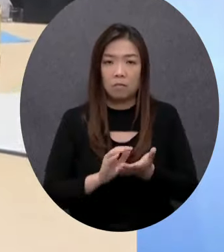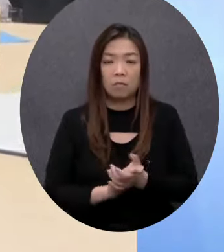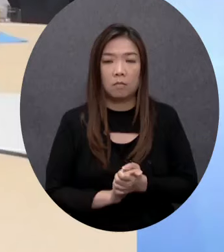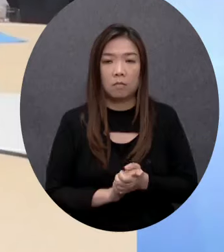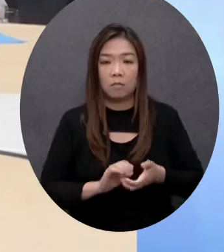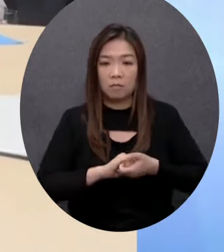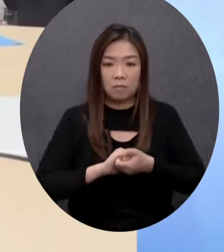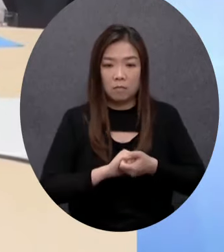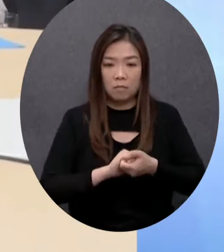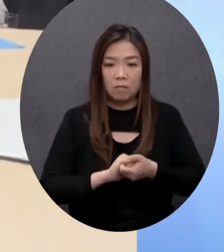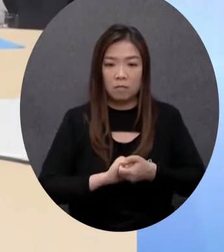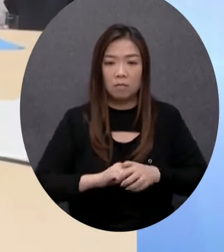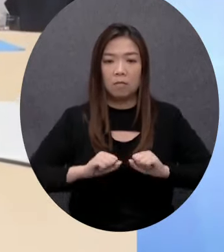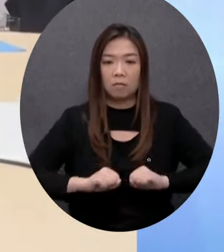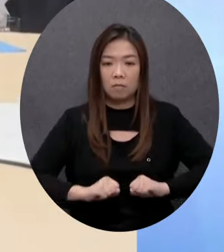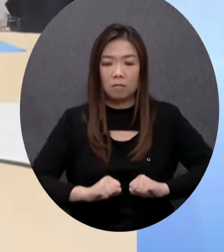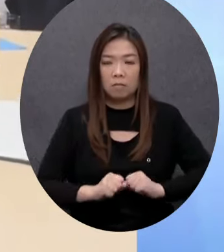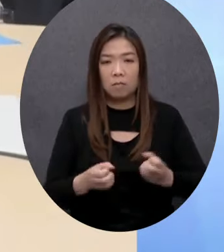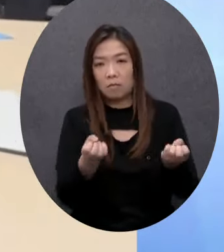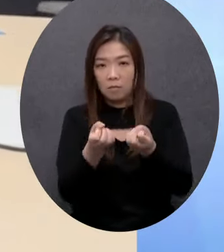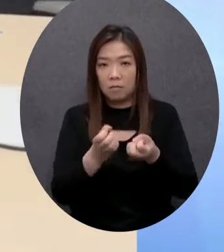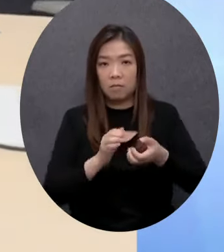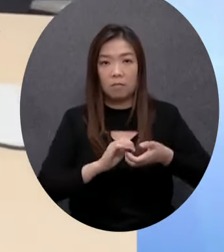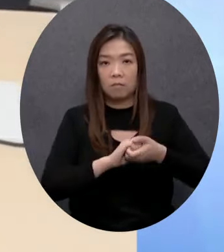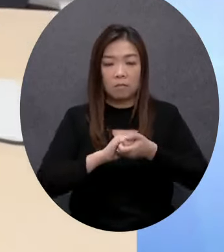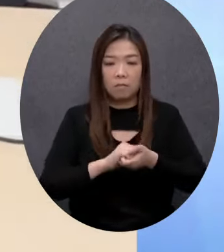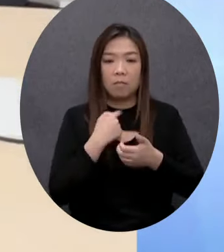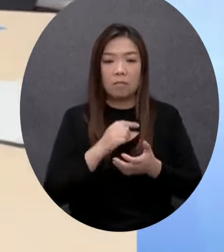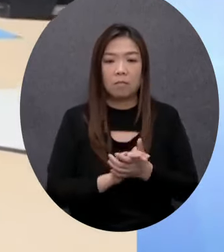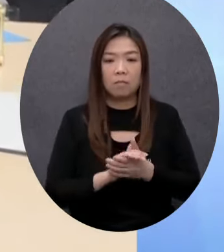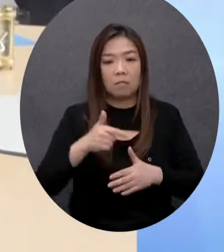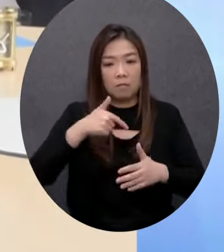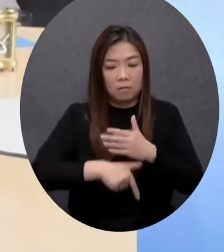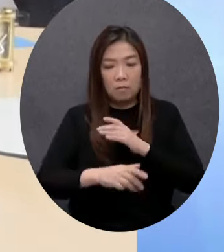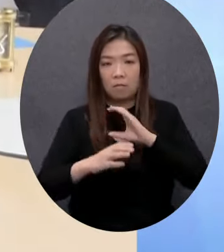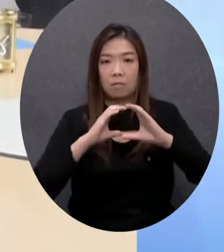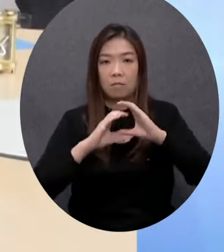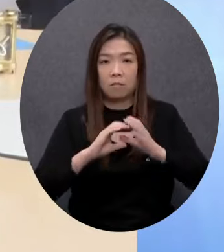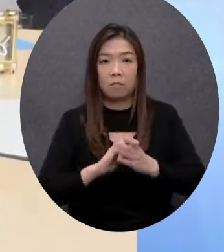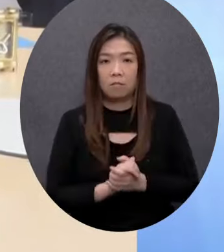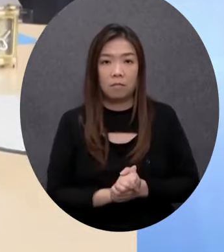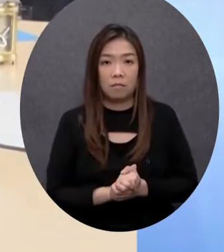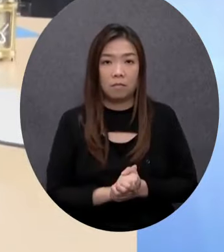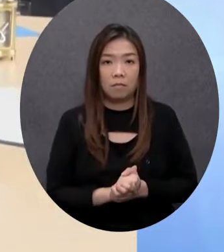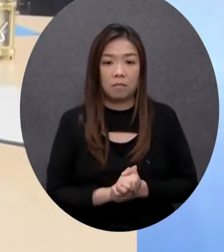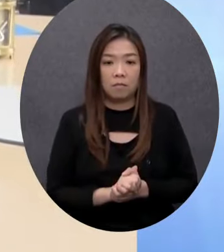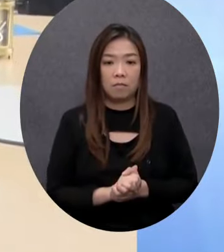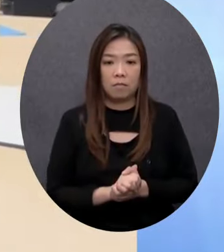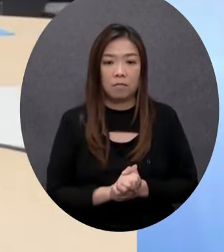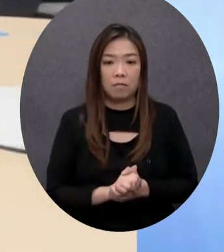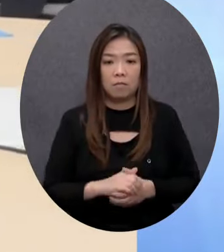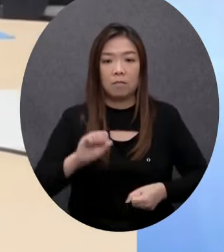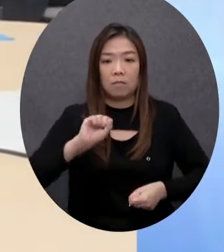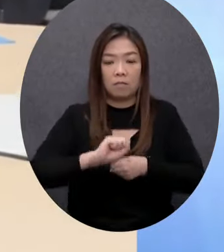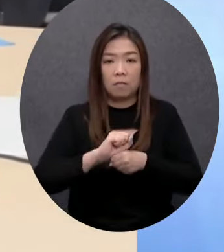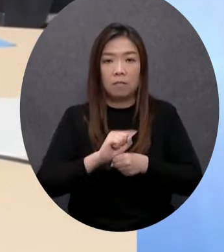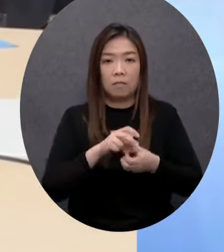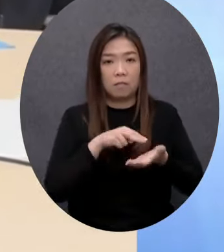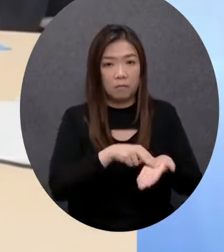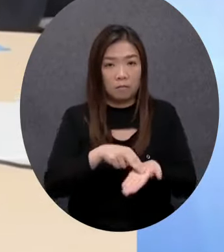坚持对话合作，深化战略沟通，增进战略互